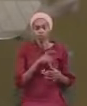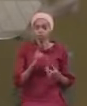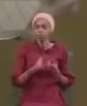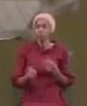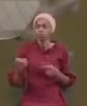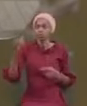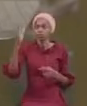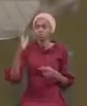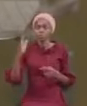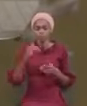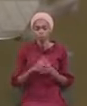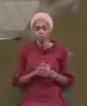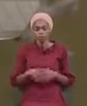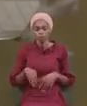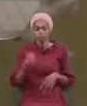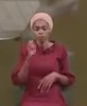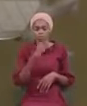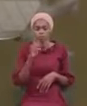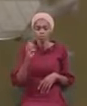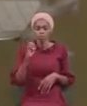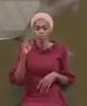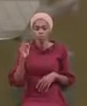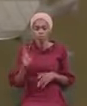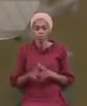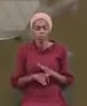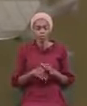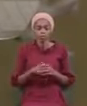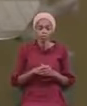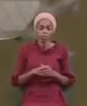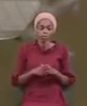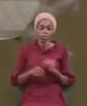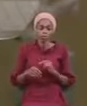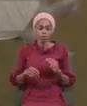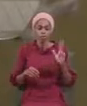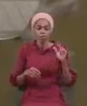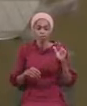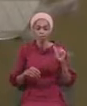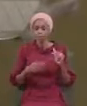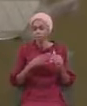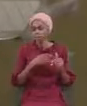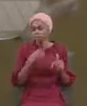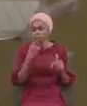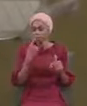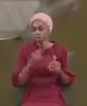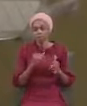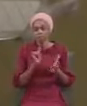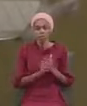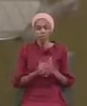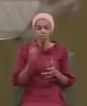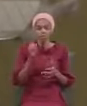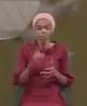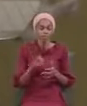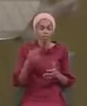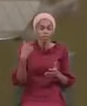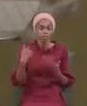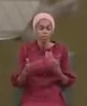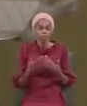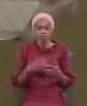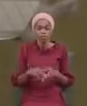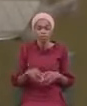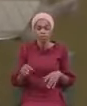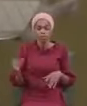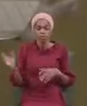44 parti iciéiel 44 afin qu'il envoie la